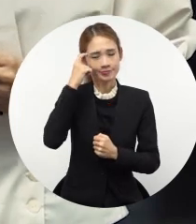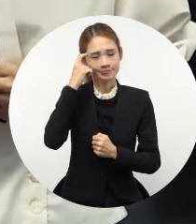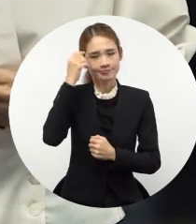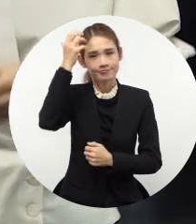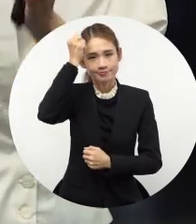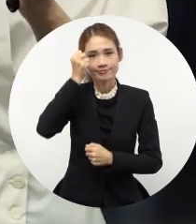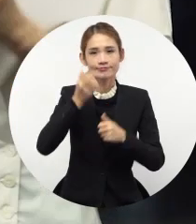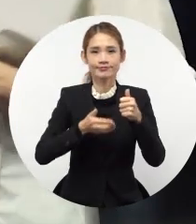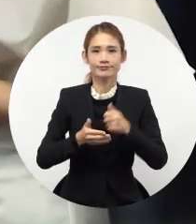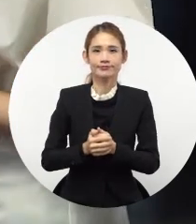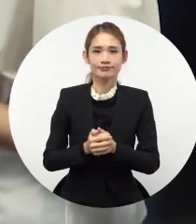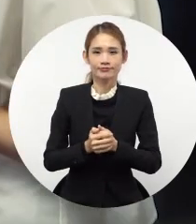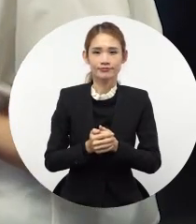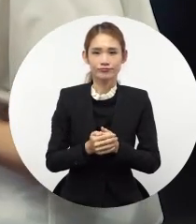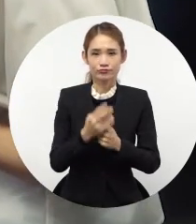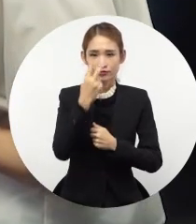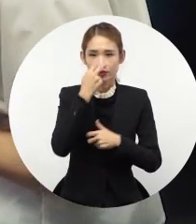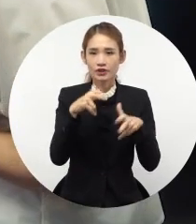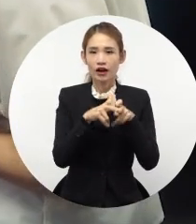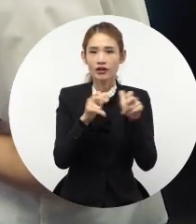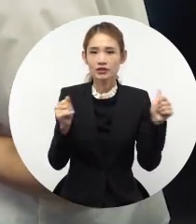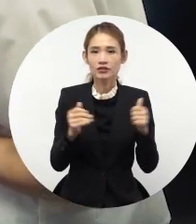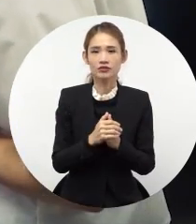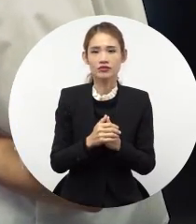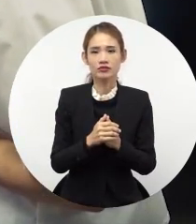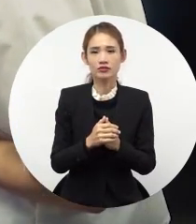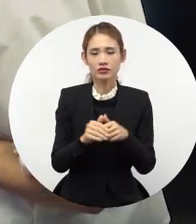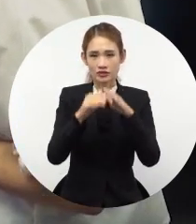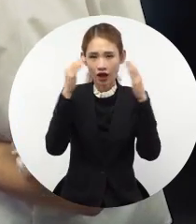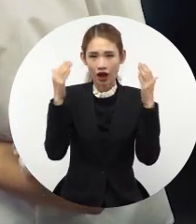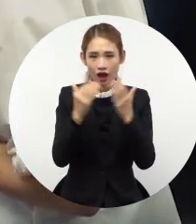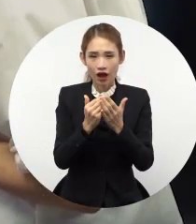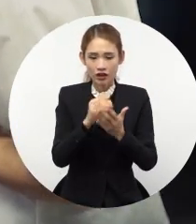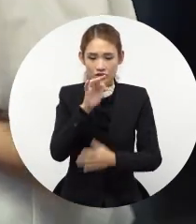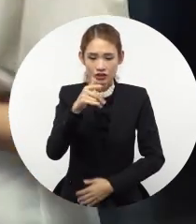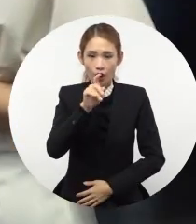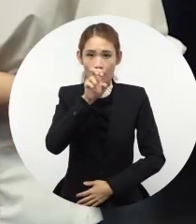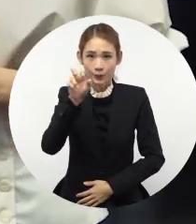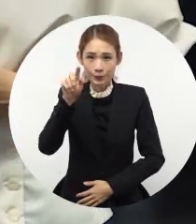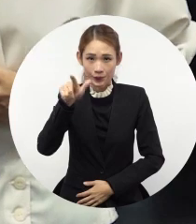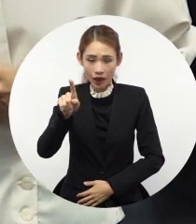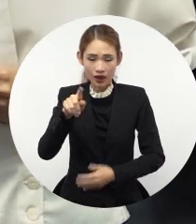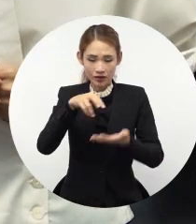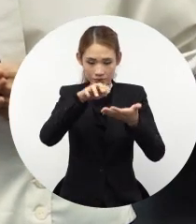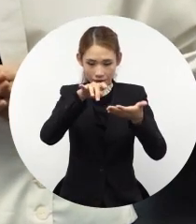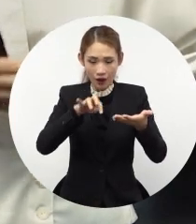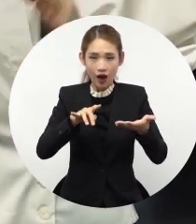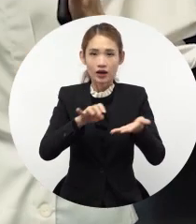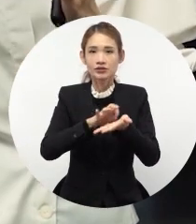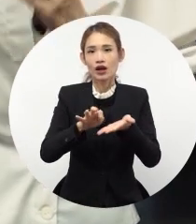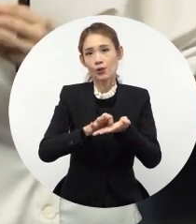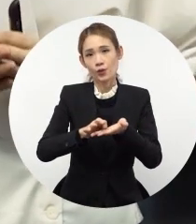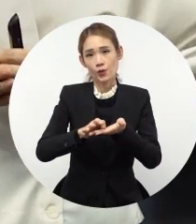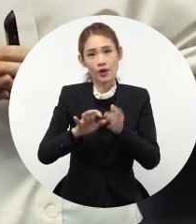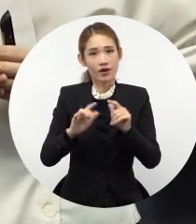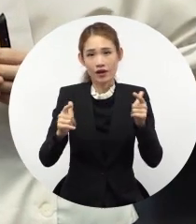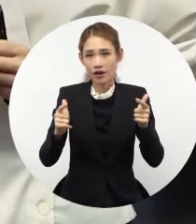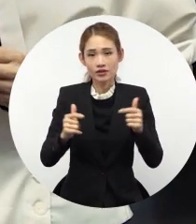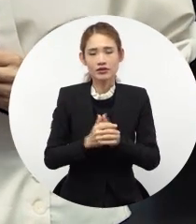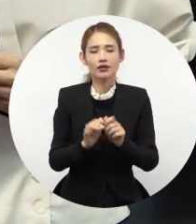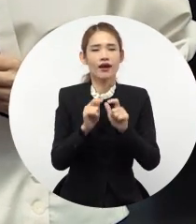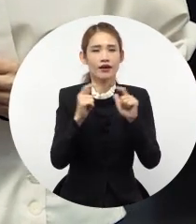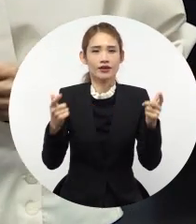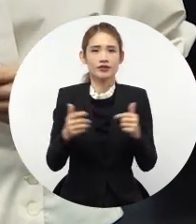좋겠고요. 그리고 시각장애인들은 다 점자를 사용하는 거 아니야? 라고 생각하시는데 그렇지